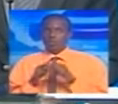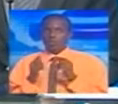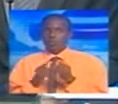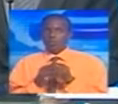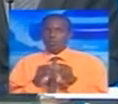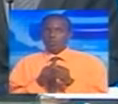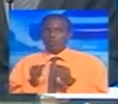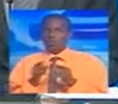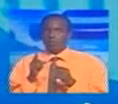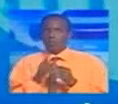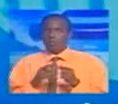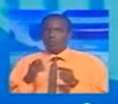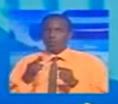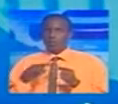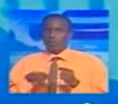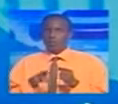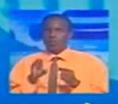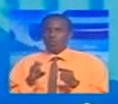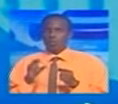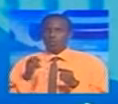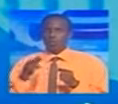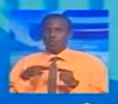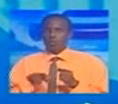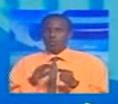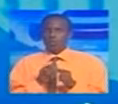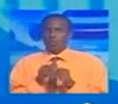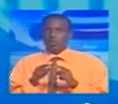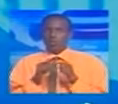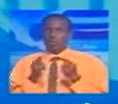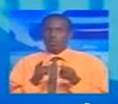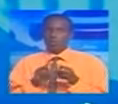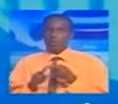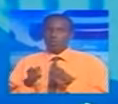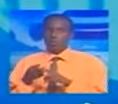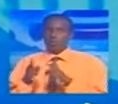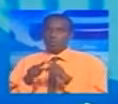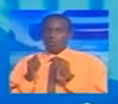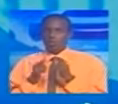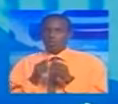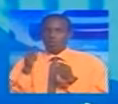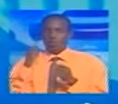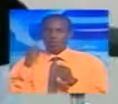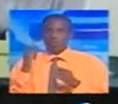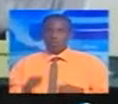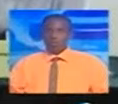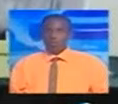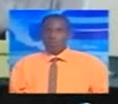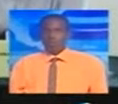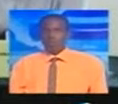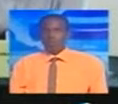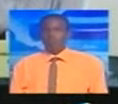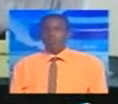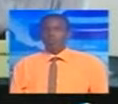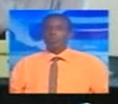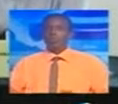cette formation consiste à renforcer la capacité des personnels des différents ministères. Je vous propose de le suivre. C'est un